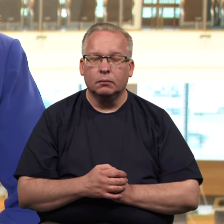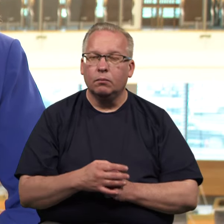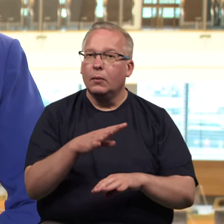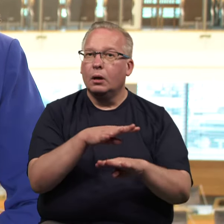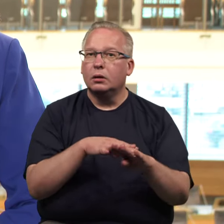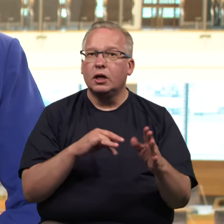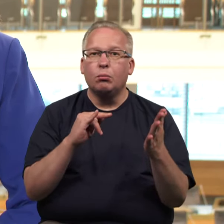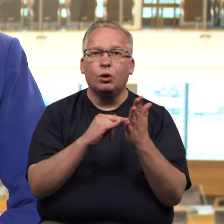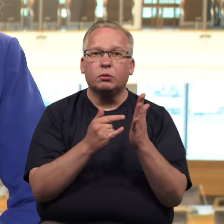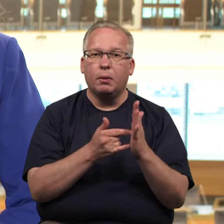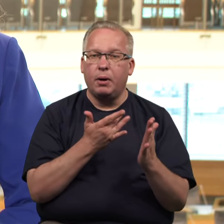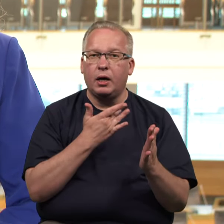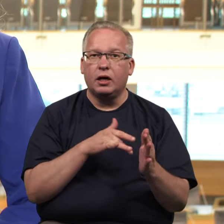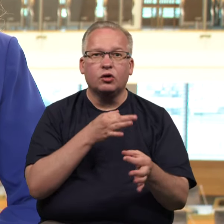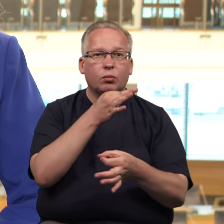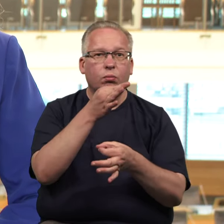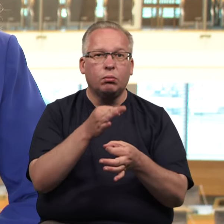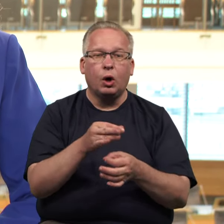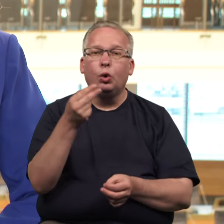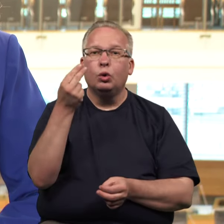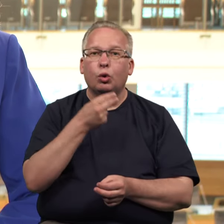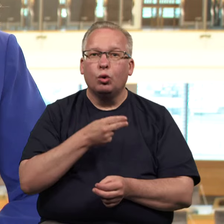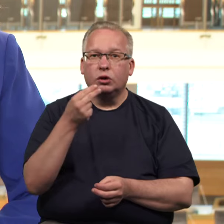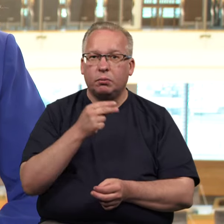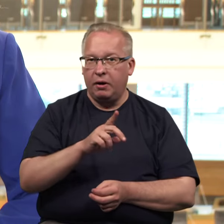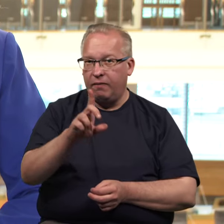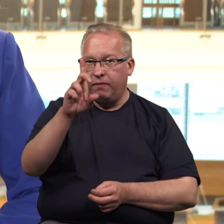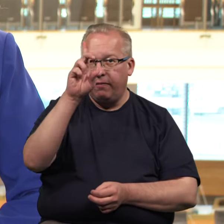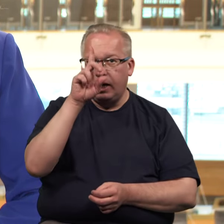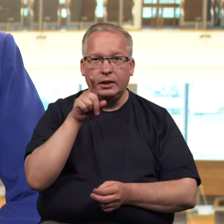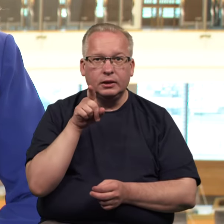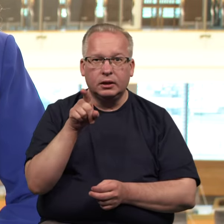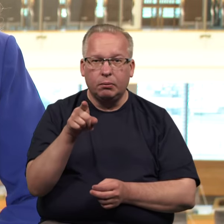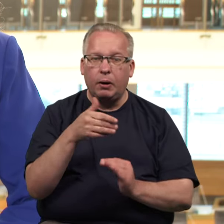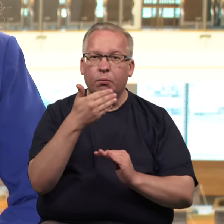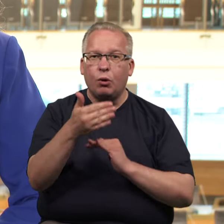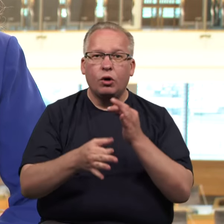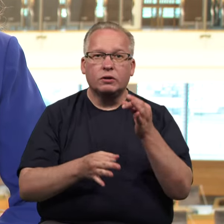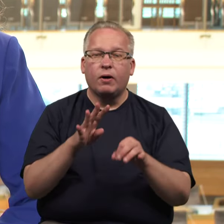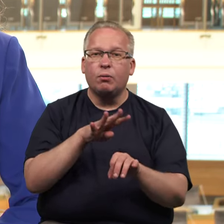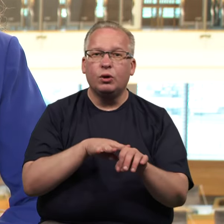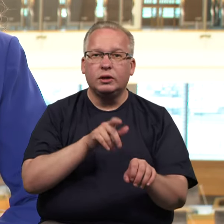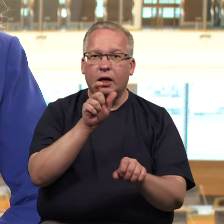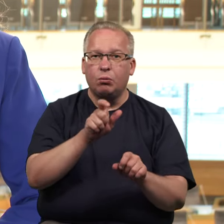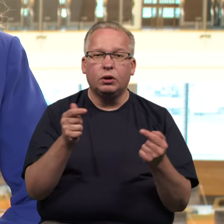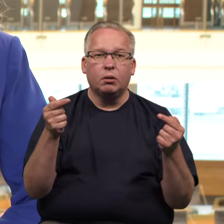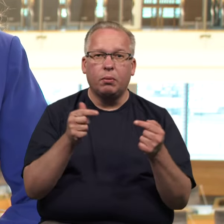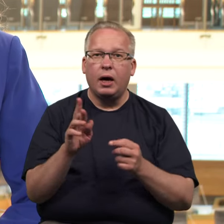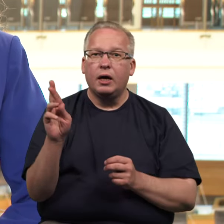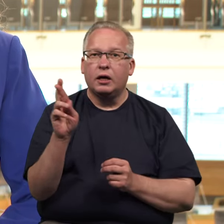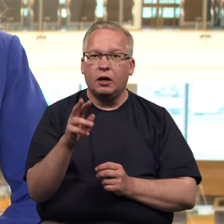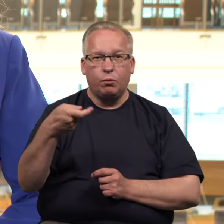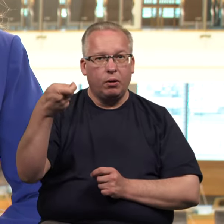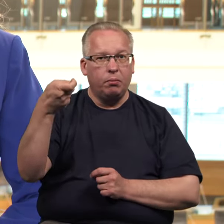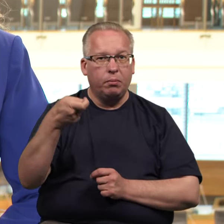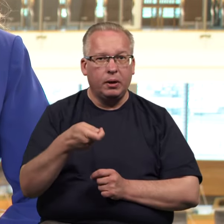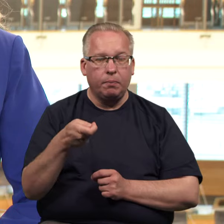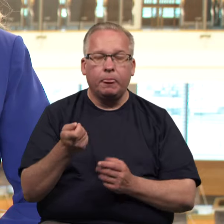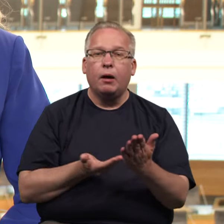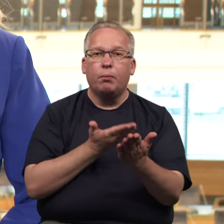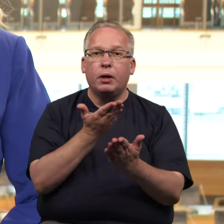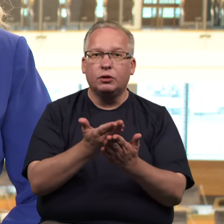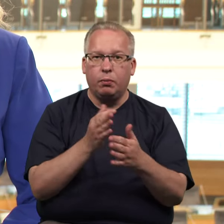Seimas planuoja griežtinti atsakomybę už nusikaltimus valstybei. Po svarstymo Seimo nariai pritarė Respublikos prezidento